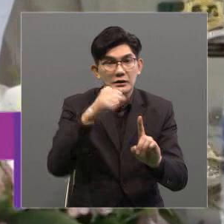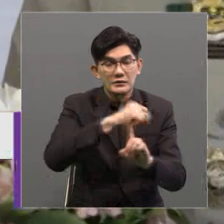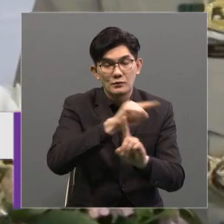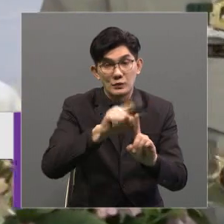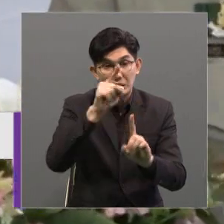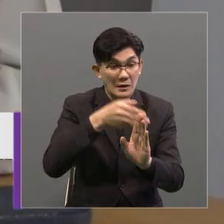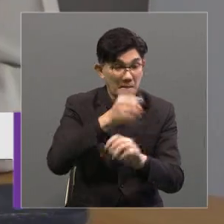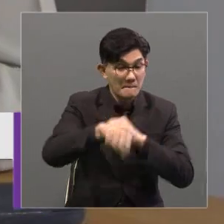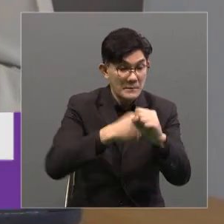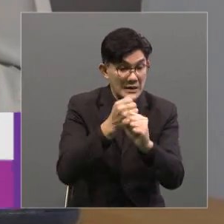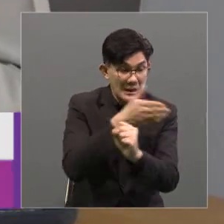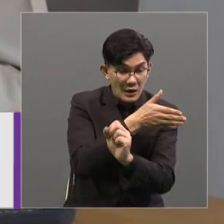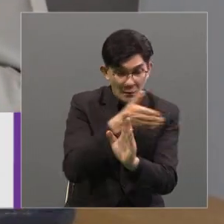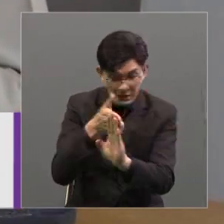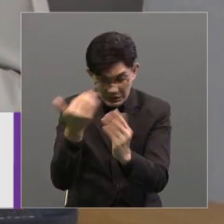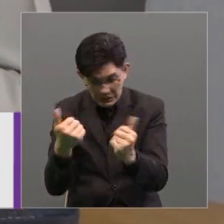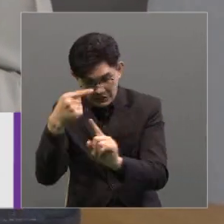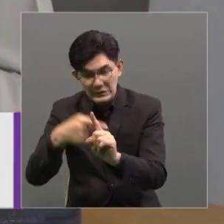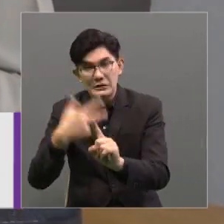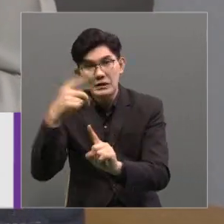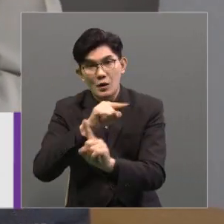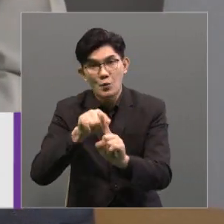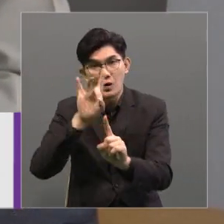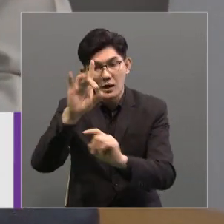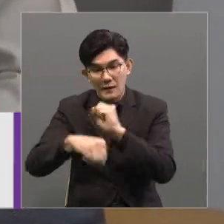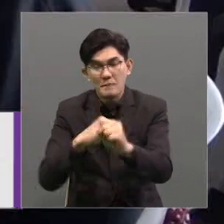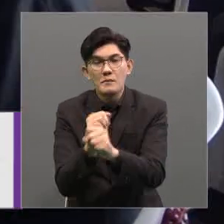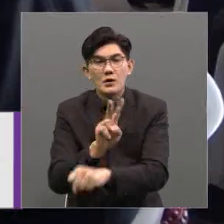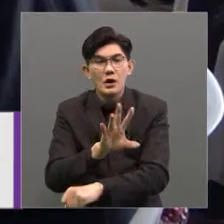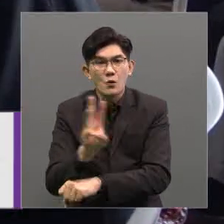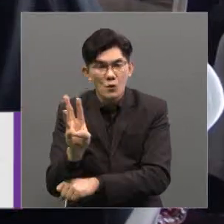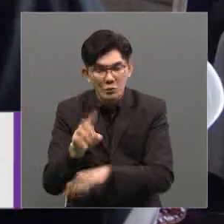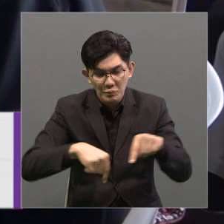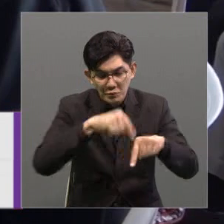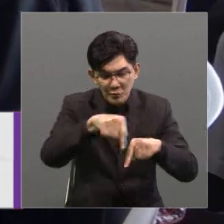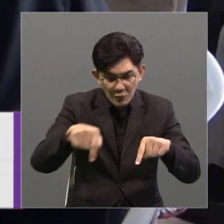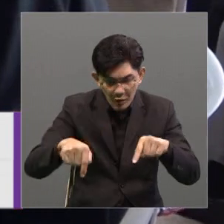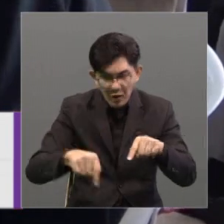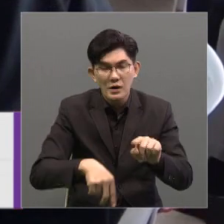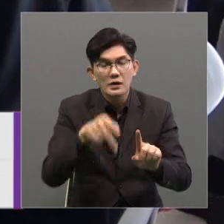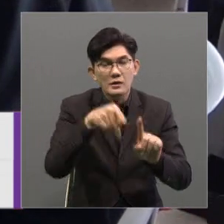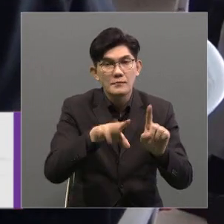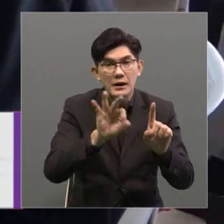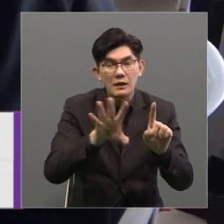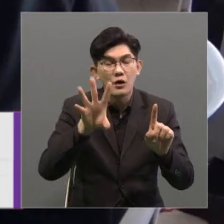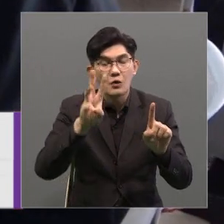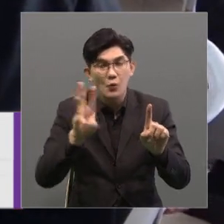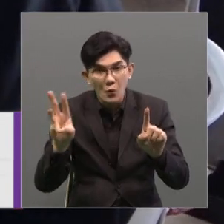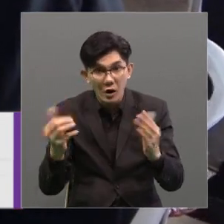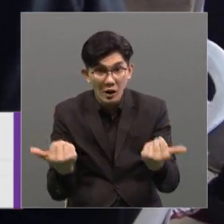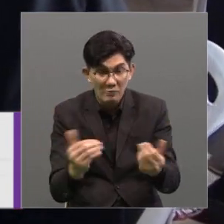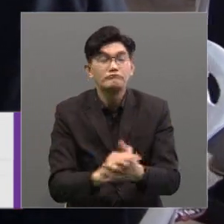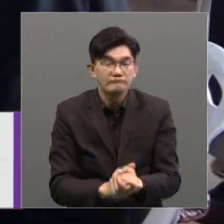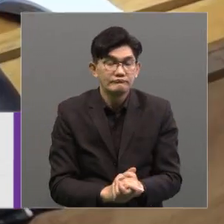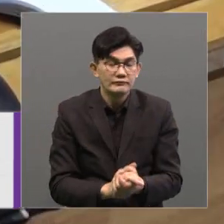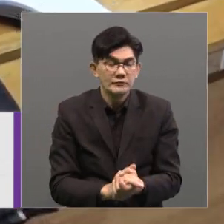คมปีที่แล้วจนถึงวันนี้8มีนาคม2566เนี่ยมีจำนวน 1,966 จุดค่ะมีจำนวน